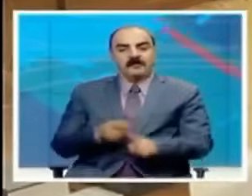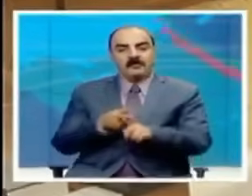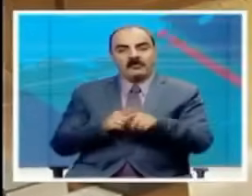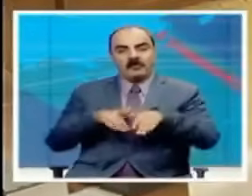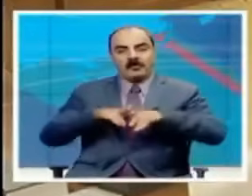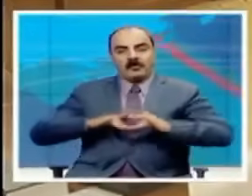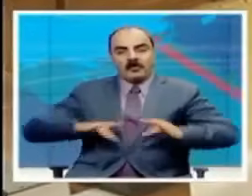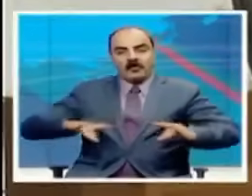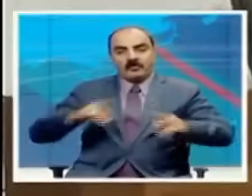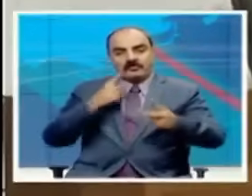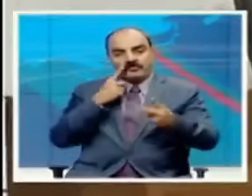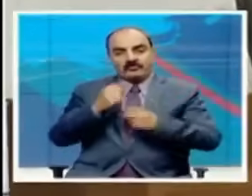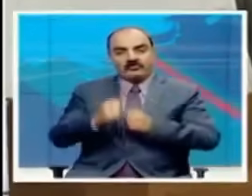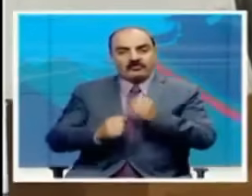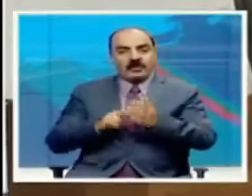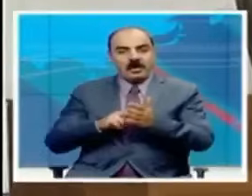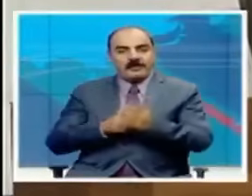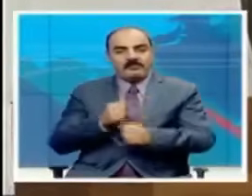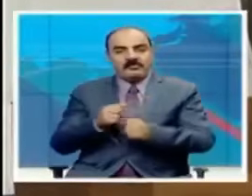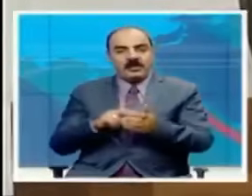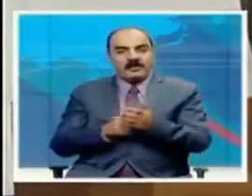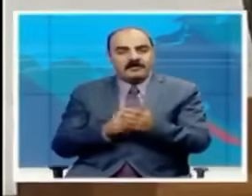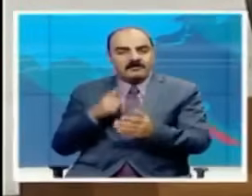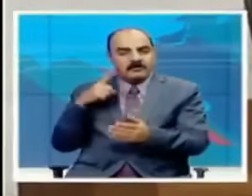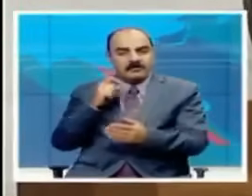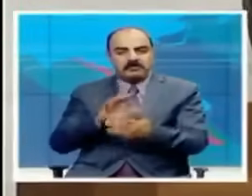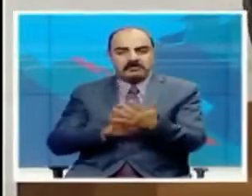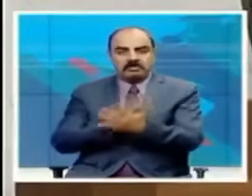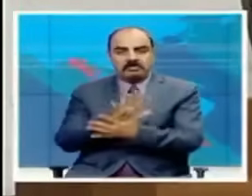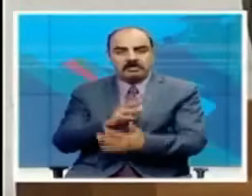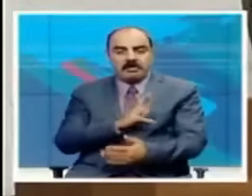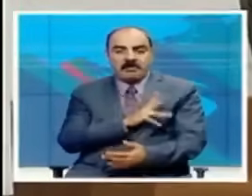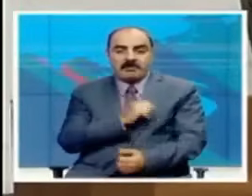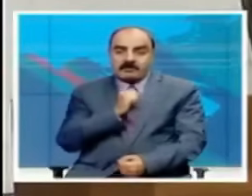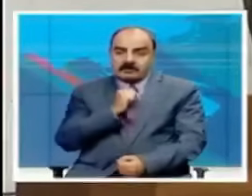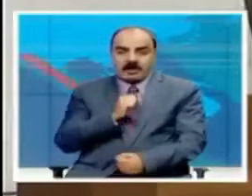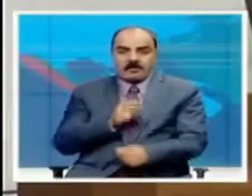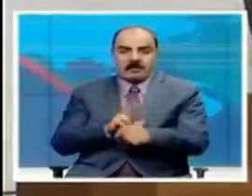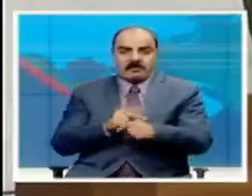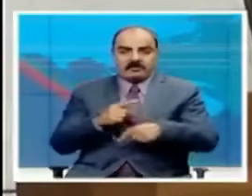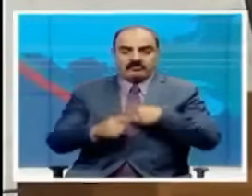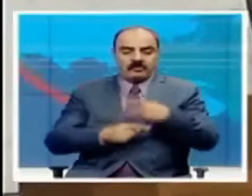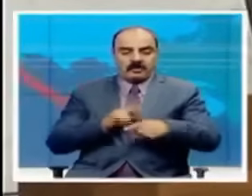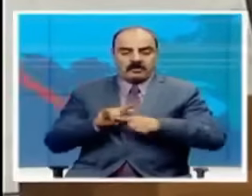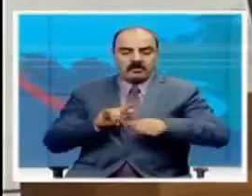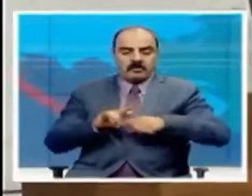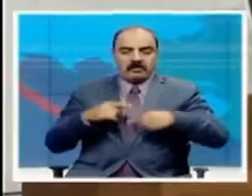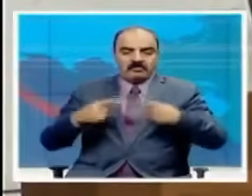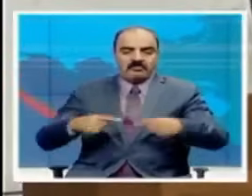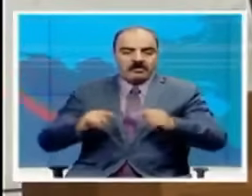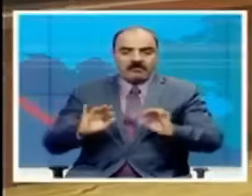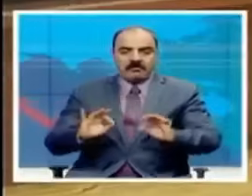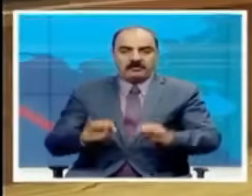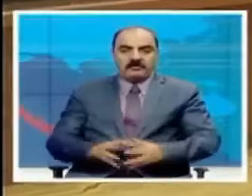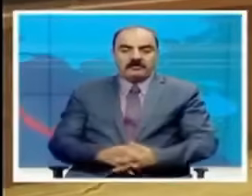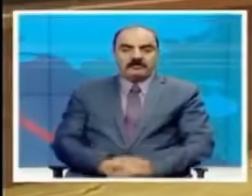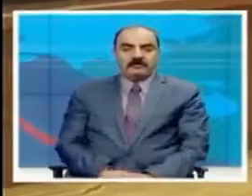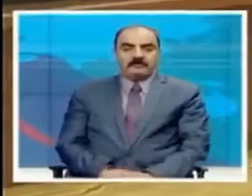مجلس الوزراء يستعرض جهود الدولة المستمرة لاحتواء توترات بالمنطقة في ظل العدوان الإسرائيلي على قطاع